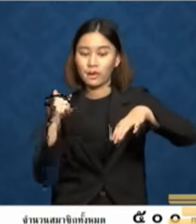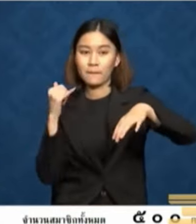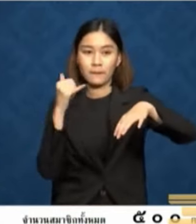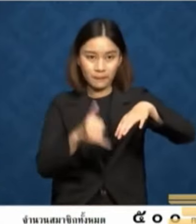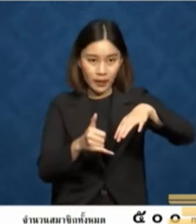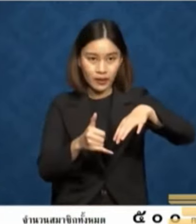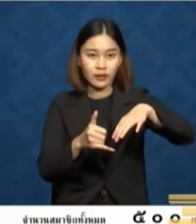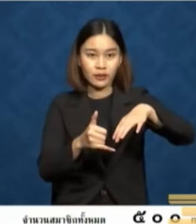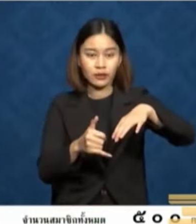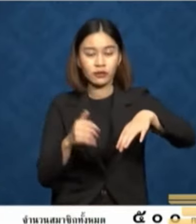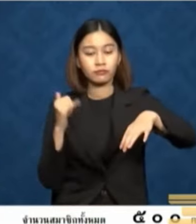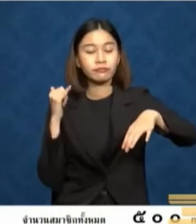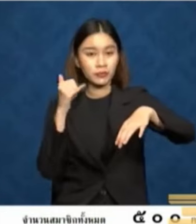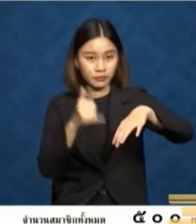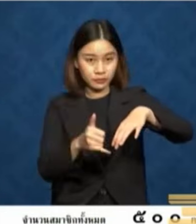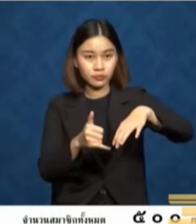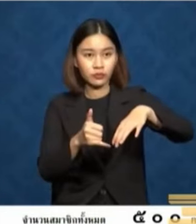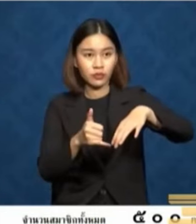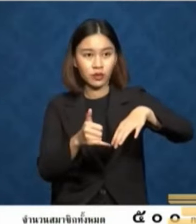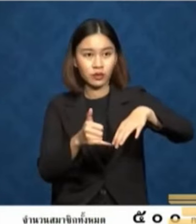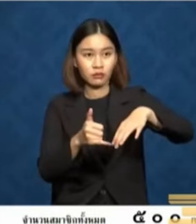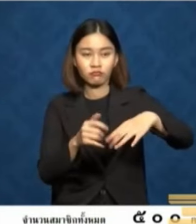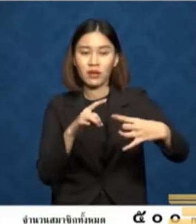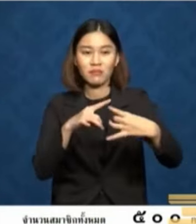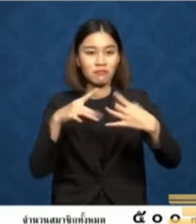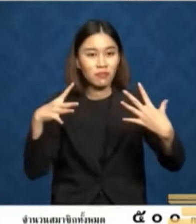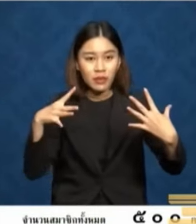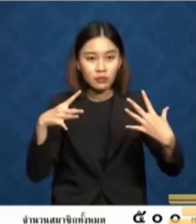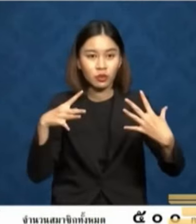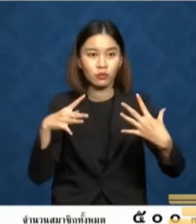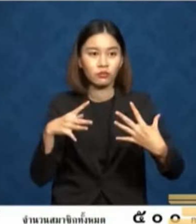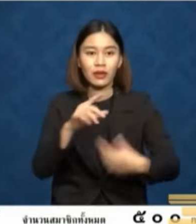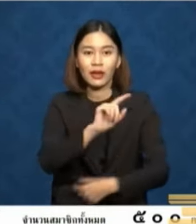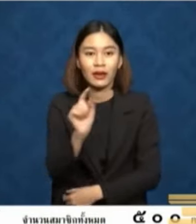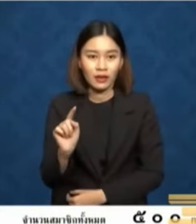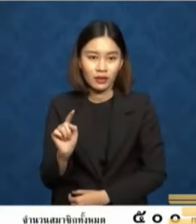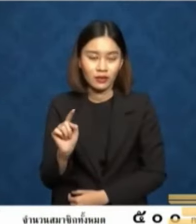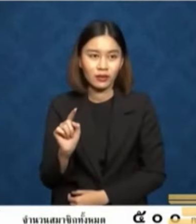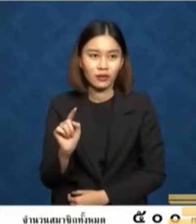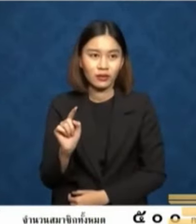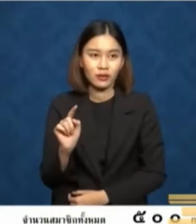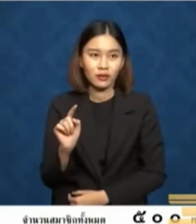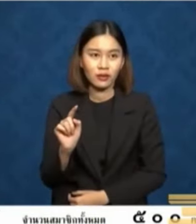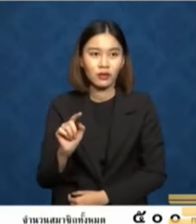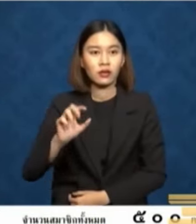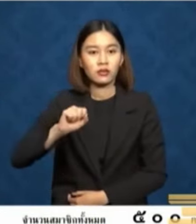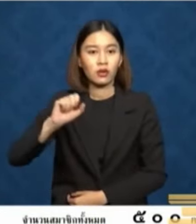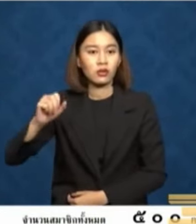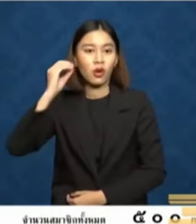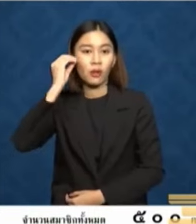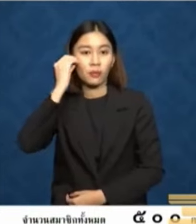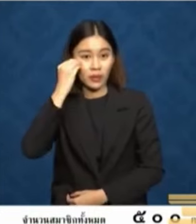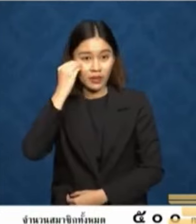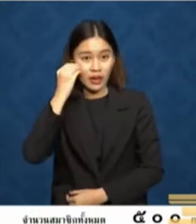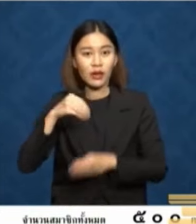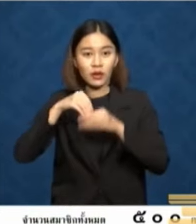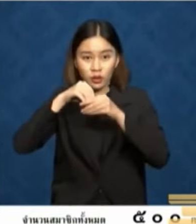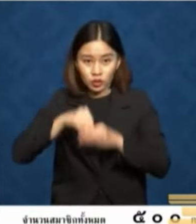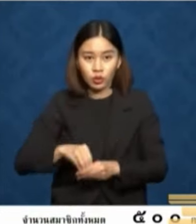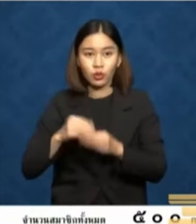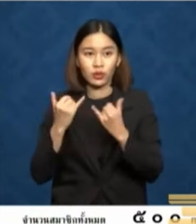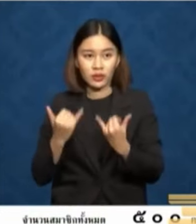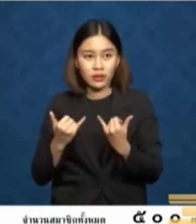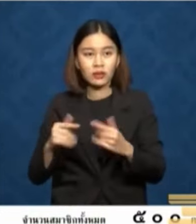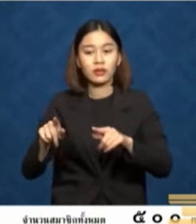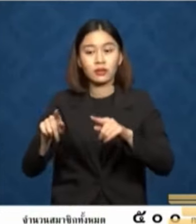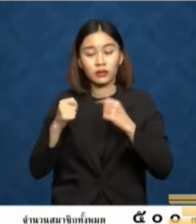เข้าไปอยู่ในทำเนียบวันนั้นไม่เหมาะสมตรงไหนท่านสสพิธาก็อยู่ที่นี่ครับ